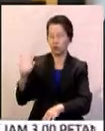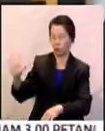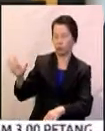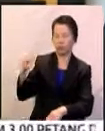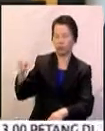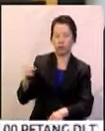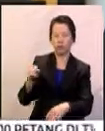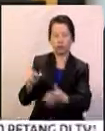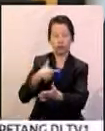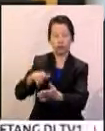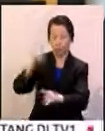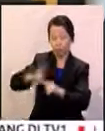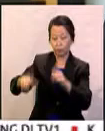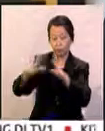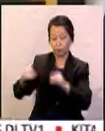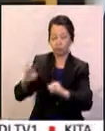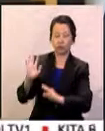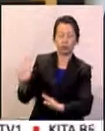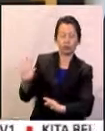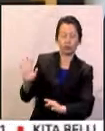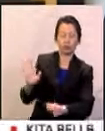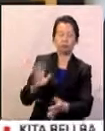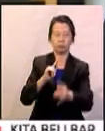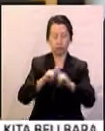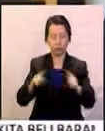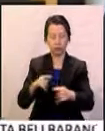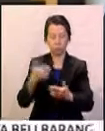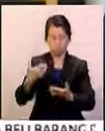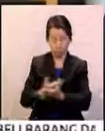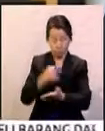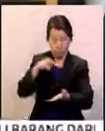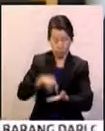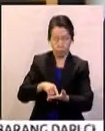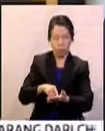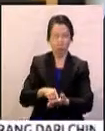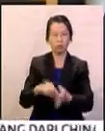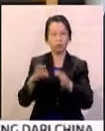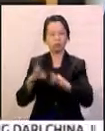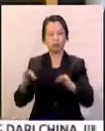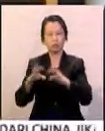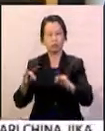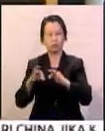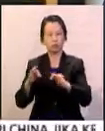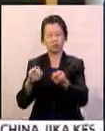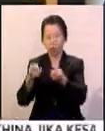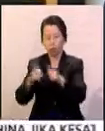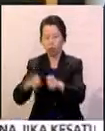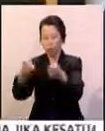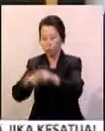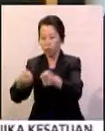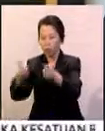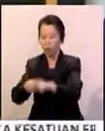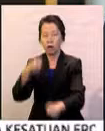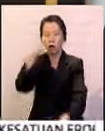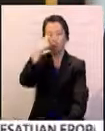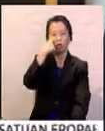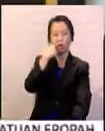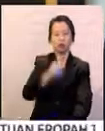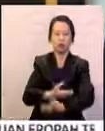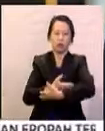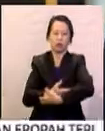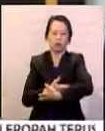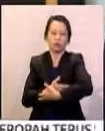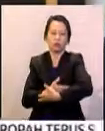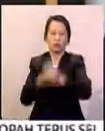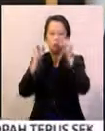tak sempat nak disiapkan. Tapi walau macam mana pun baru-baru ni kisah tragis bayi ni